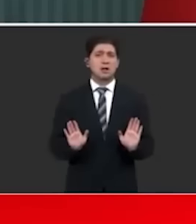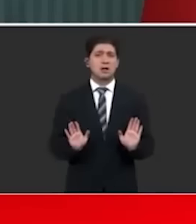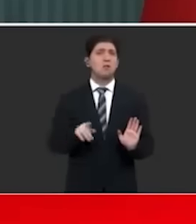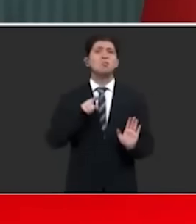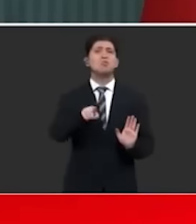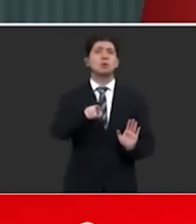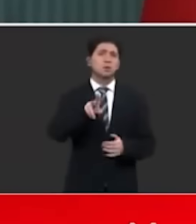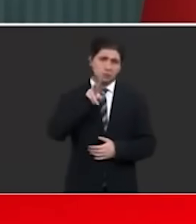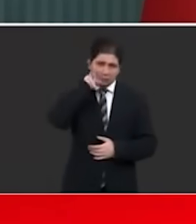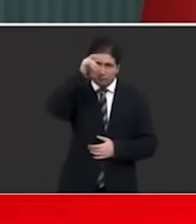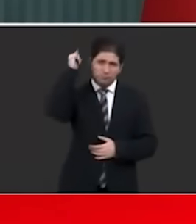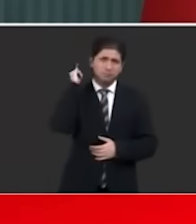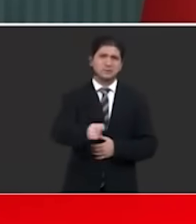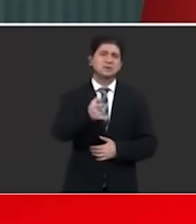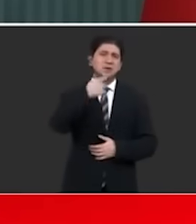adı barbarlıktır.